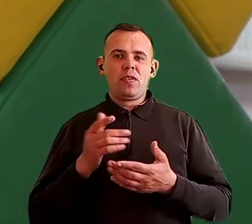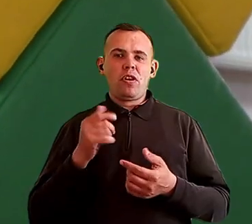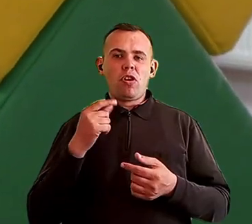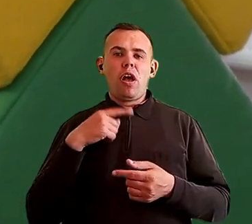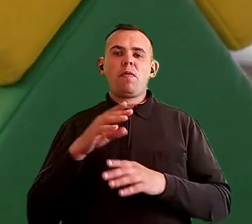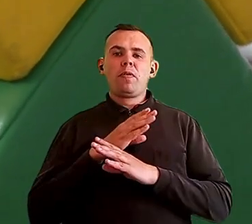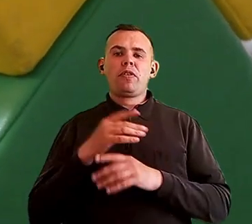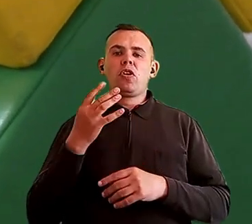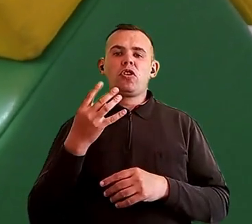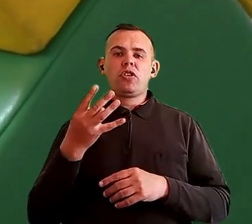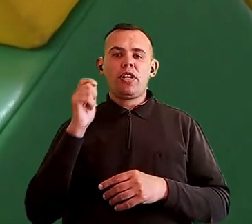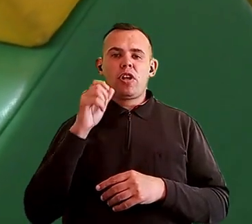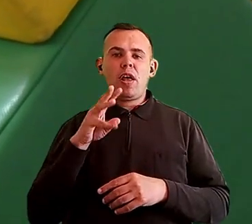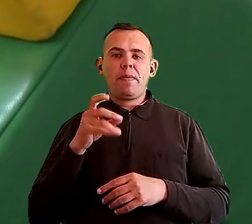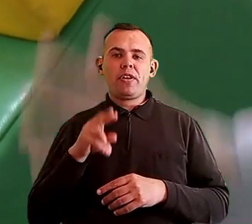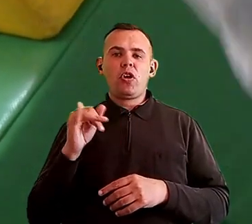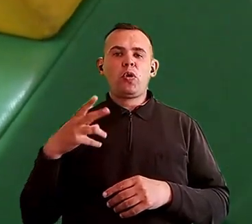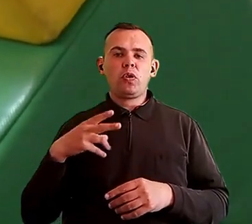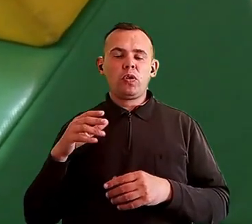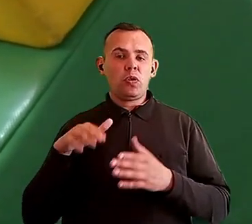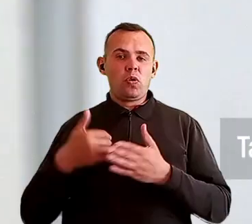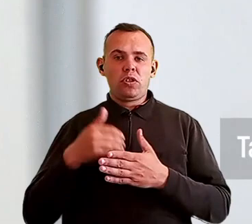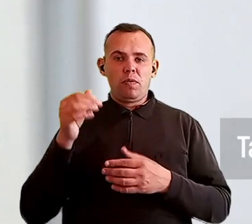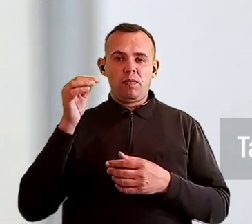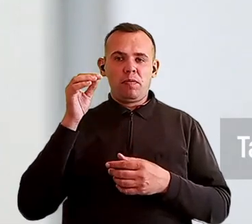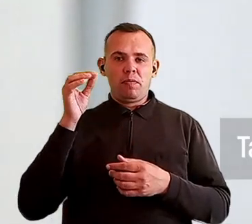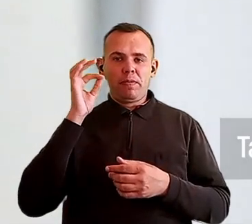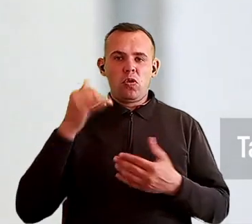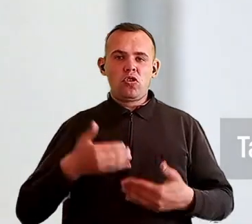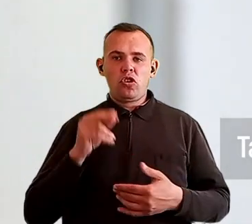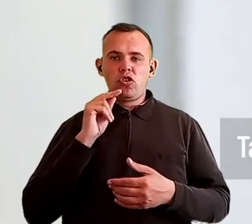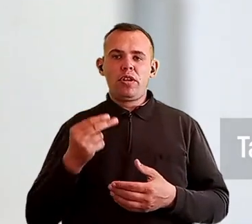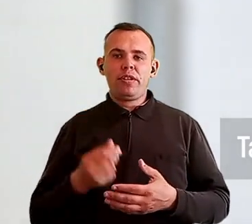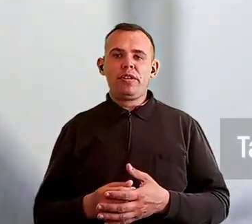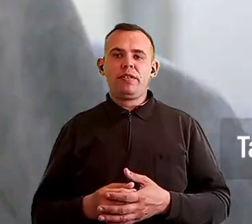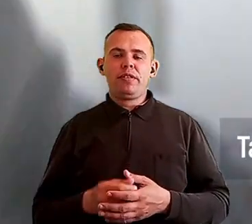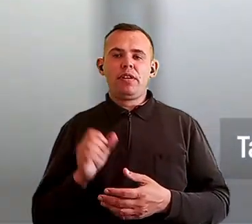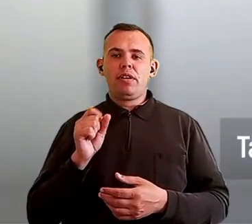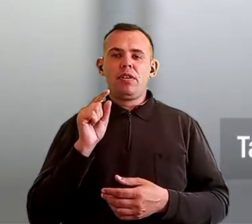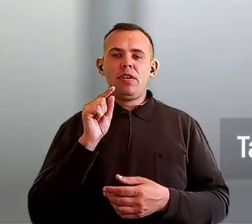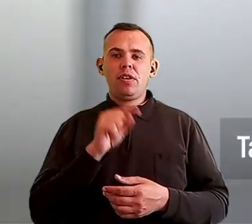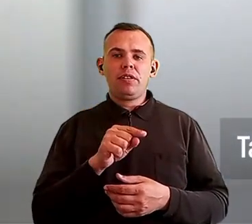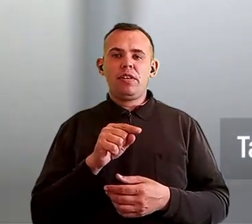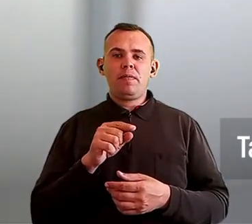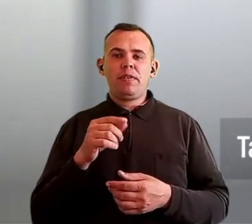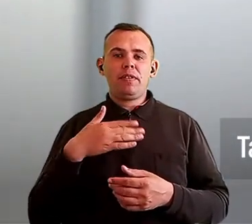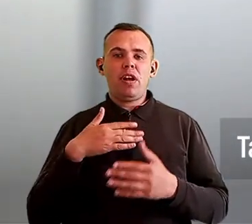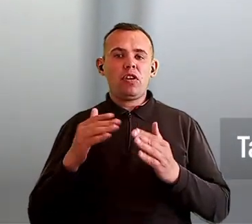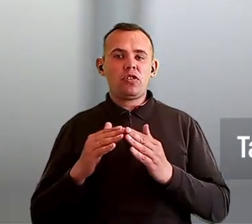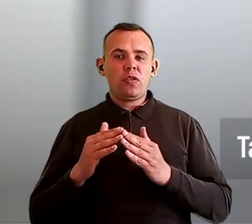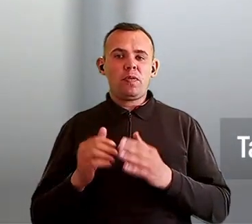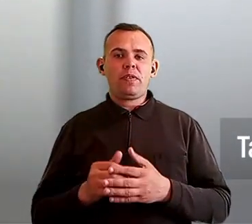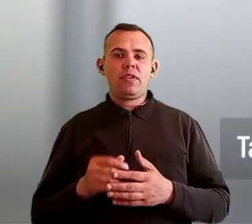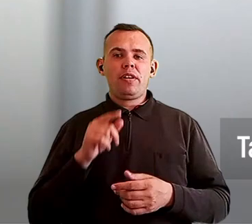4-річна Емілія і досі пам'ятає життя у Чернігові. А там наш дом. І там ще війна